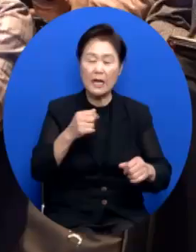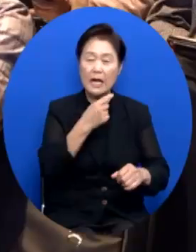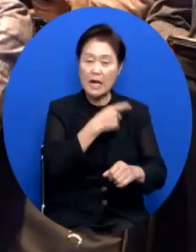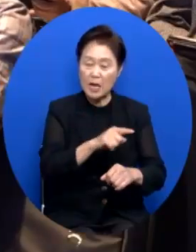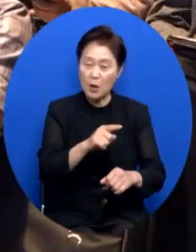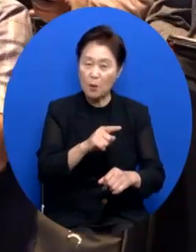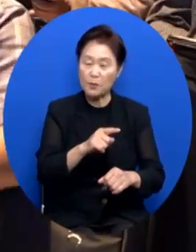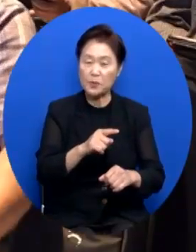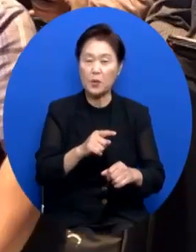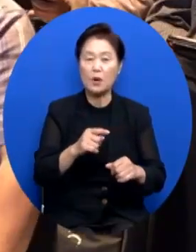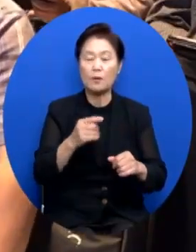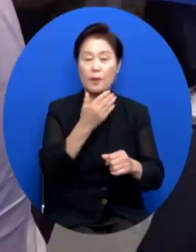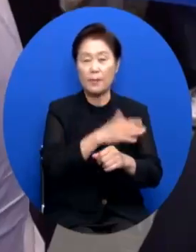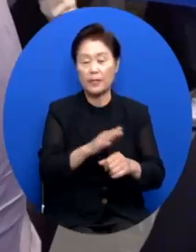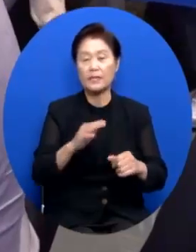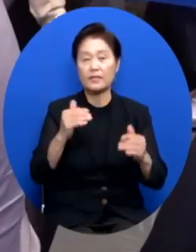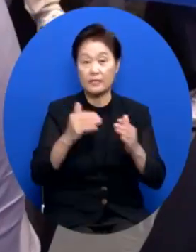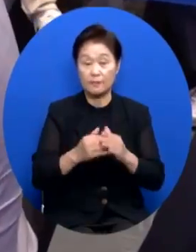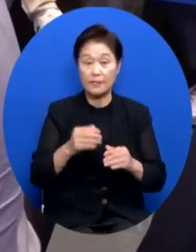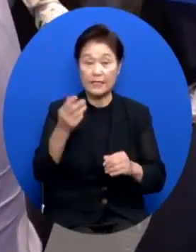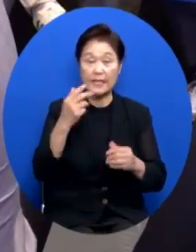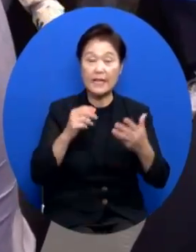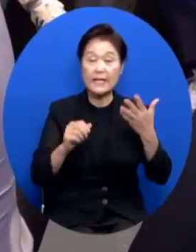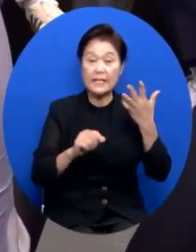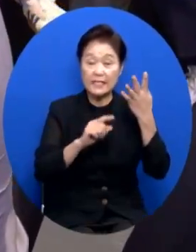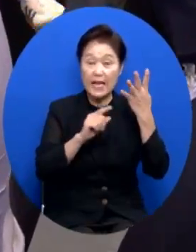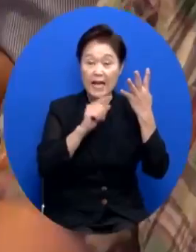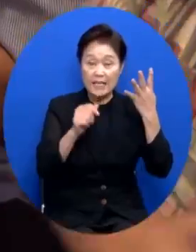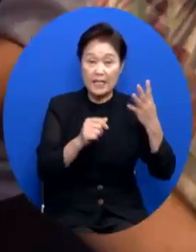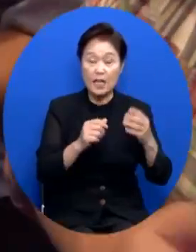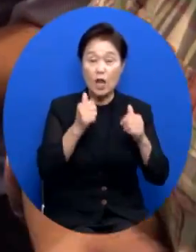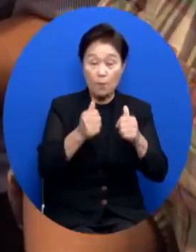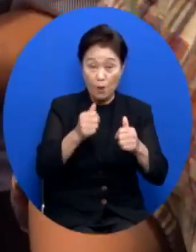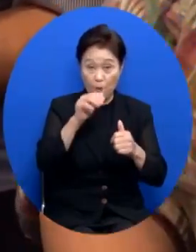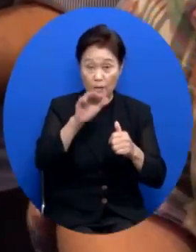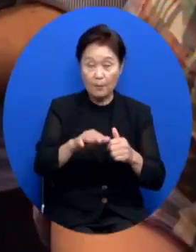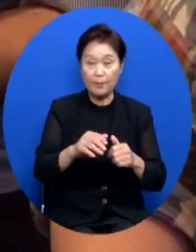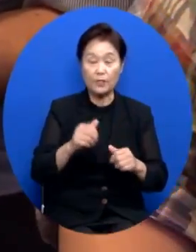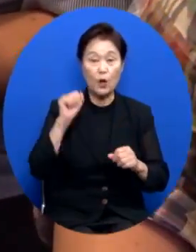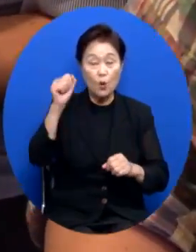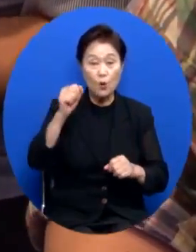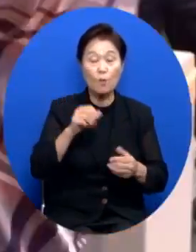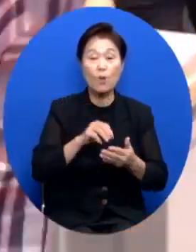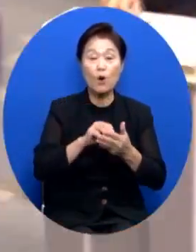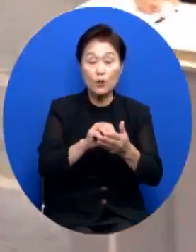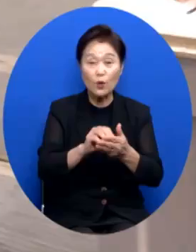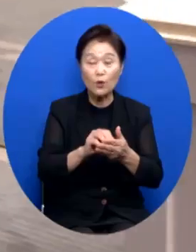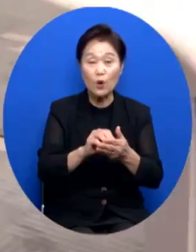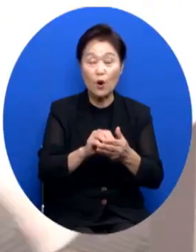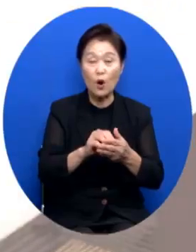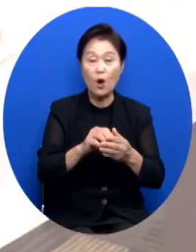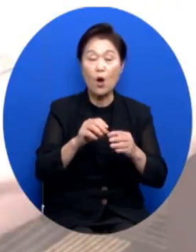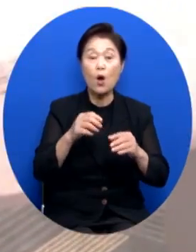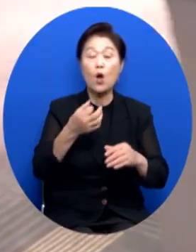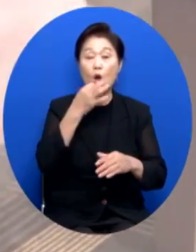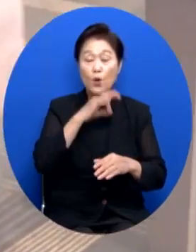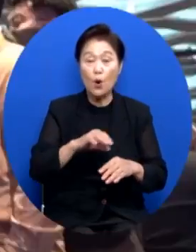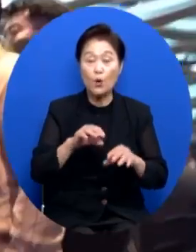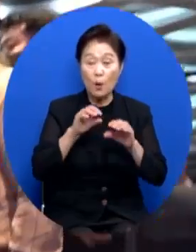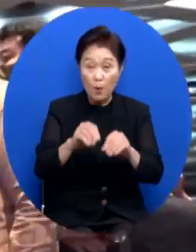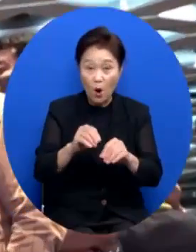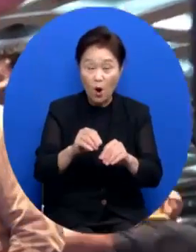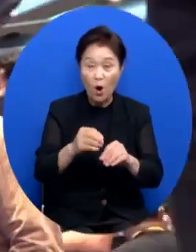자격이 박탈됐습니다. 지난 4일 법원에서 후보 등록 거부 결정 효력 정지 가처분 판결을 받은 이윤